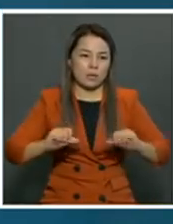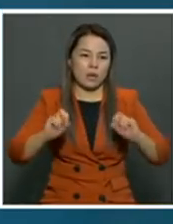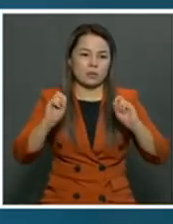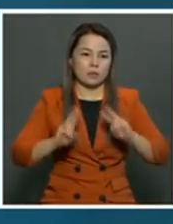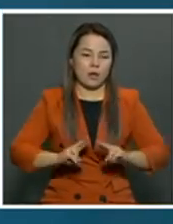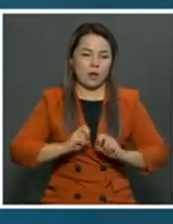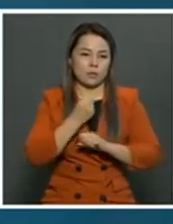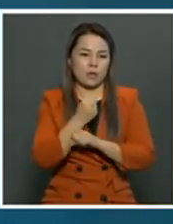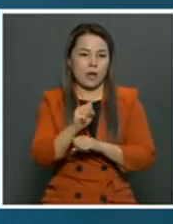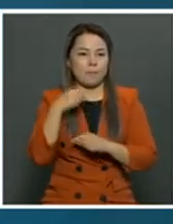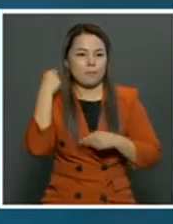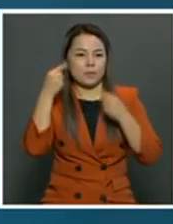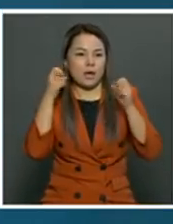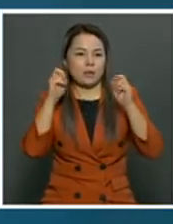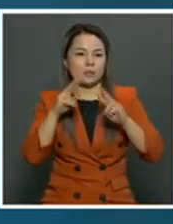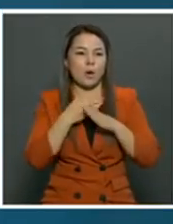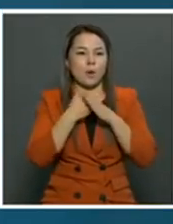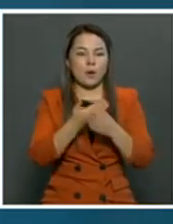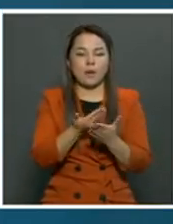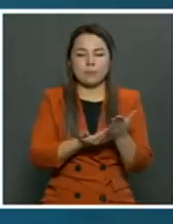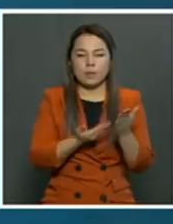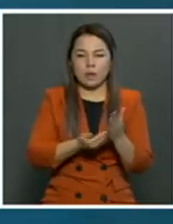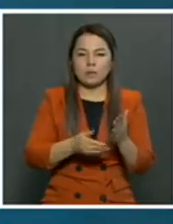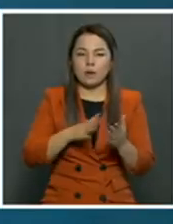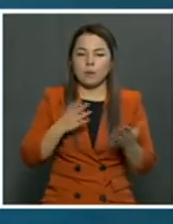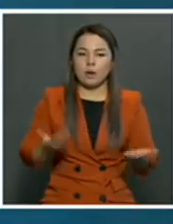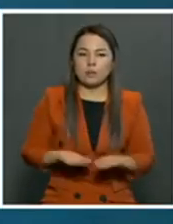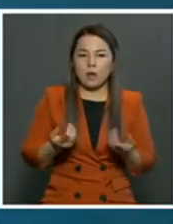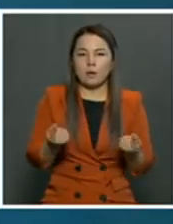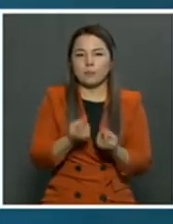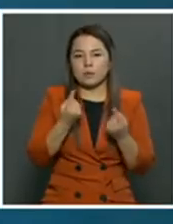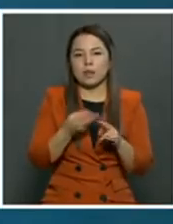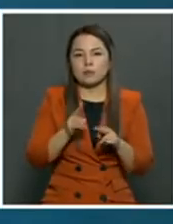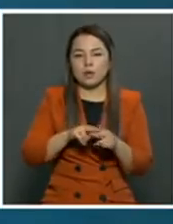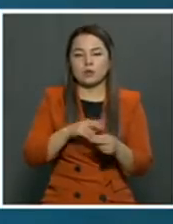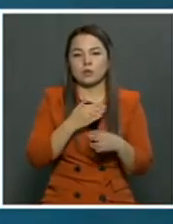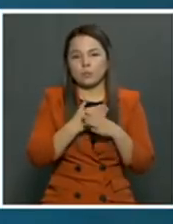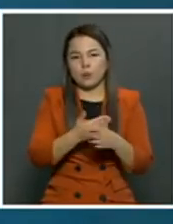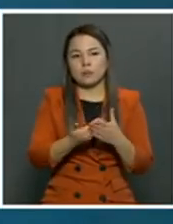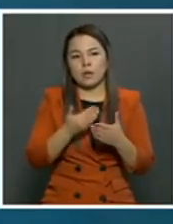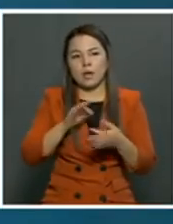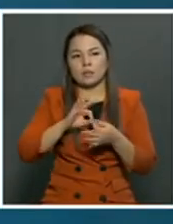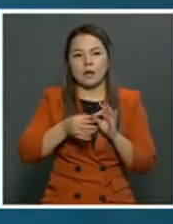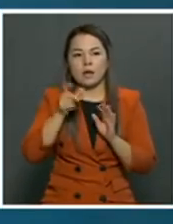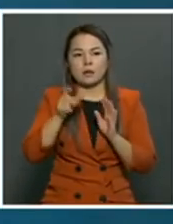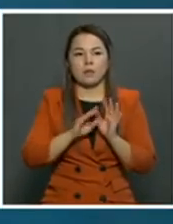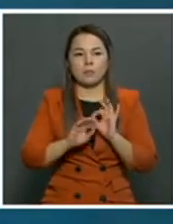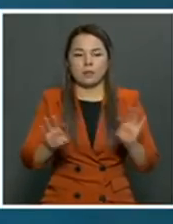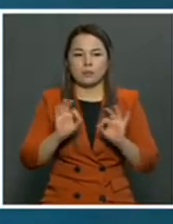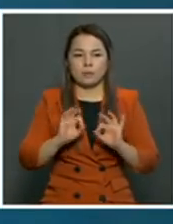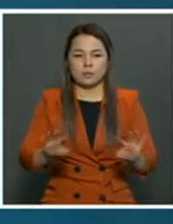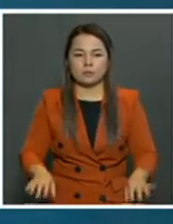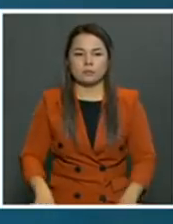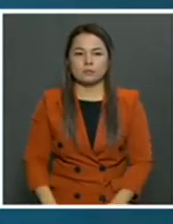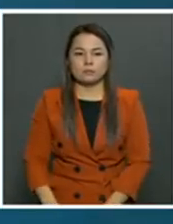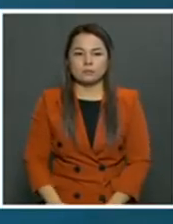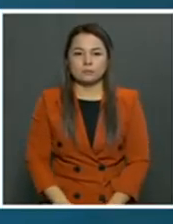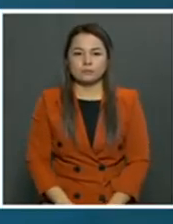жеңудің психологиялық жолдарын түсіндіріп, тұрмыстық жанжалдардың алдын алуға көмектеседі. Толырақ Гаухар Төлекбай